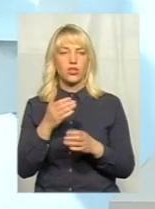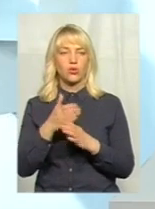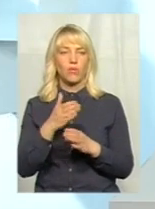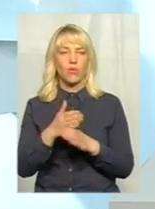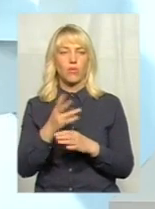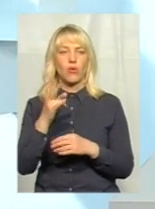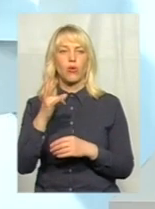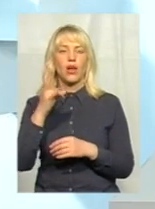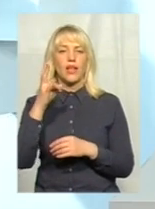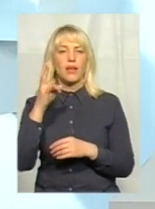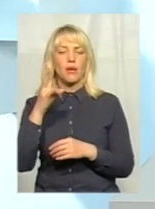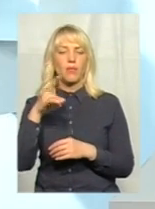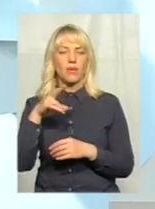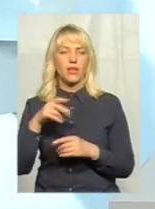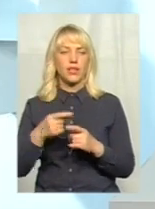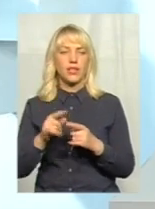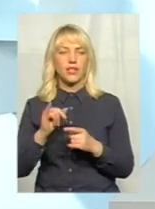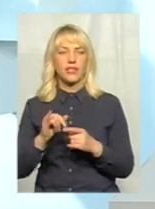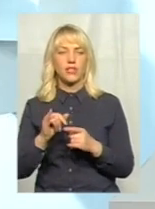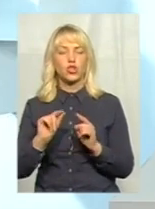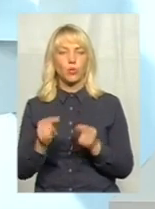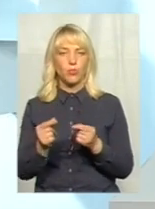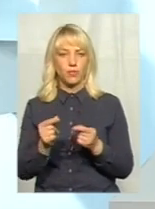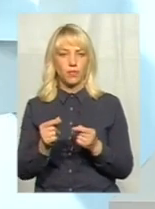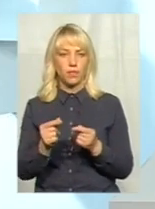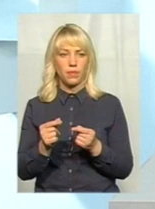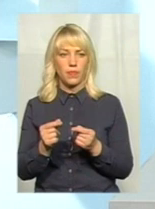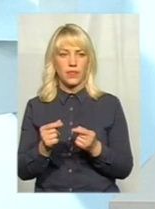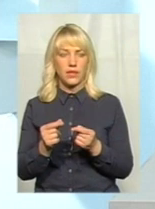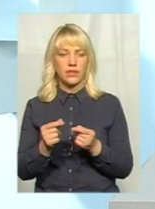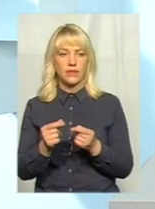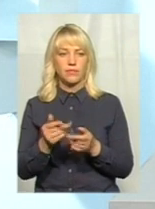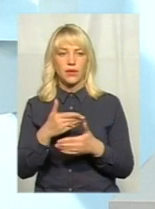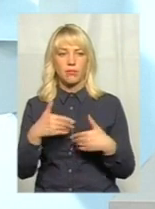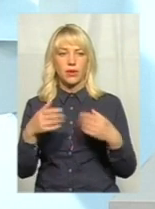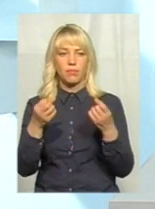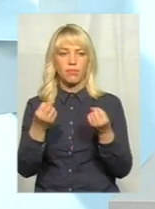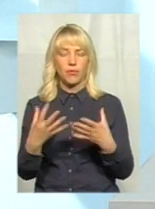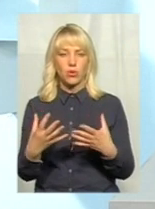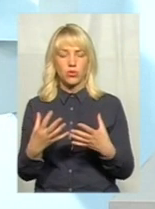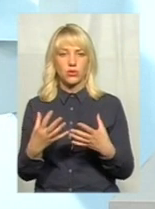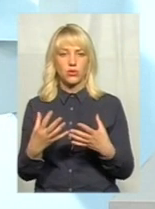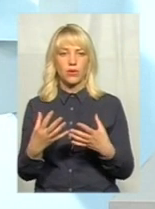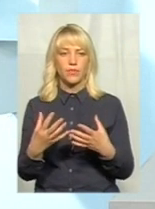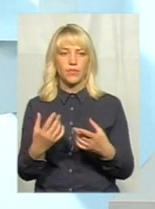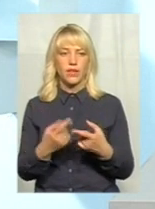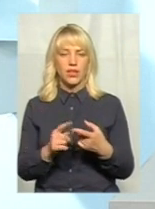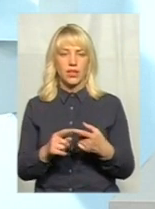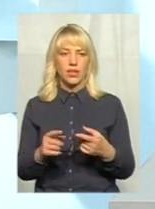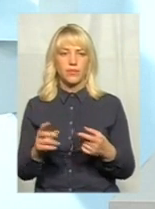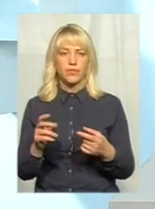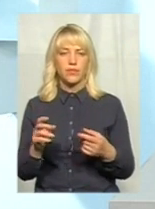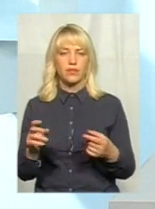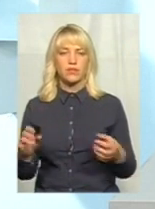ставали підприємцями навіть без тої виплати допомоги. Тому що ну, ми просто зводимо їх з такими самими, як